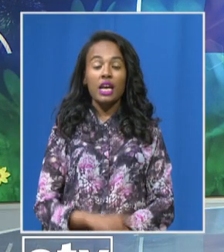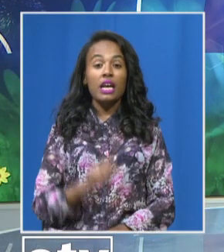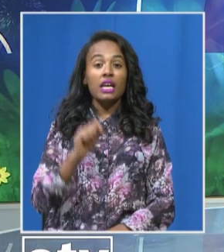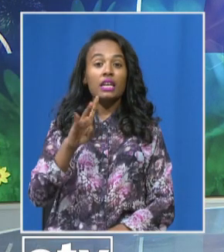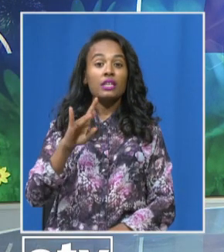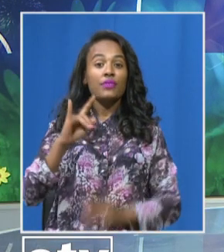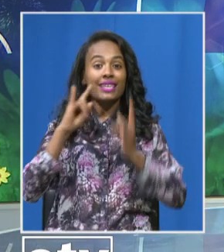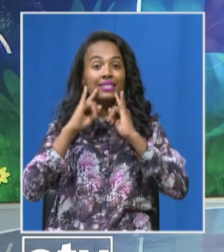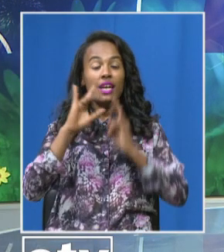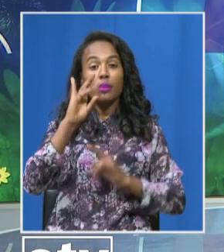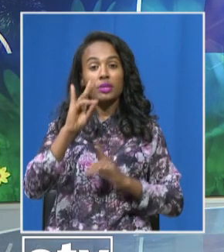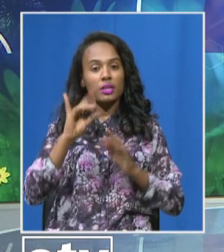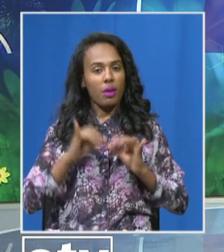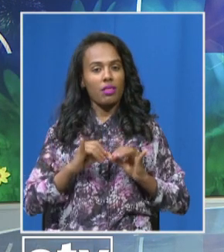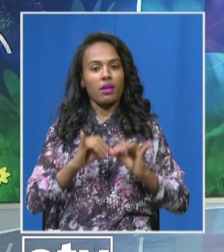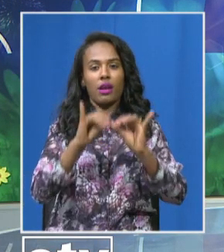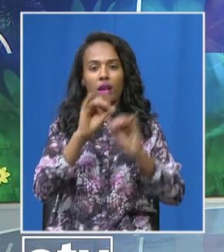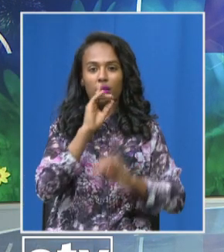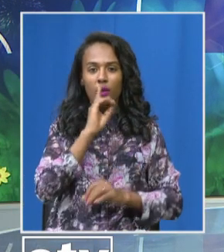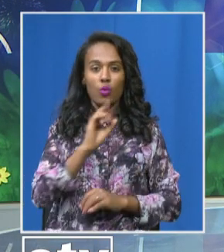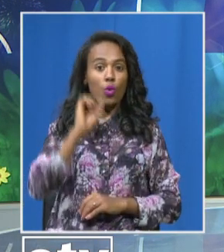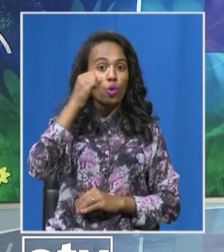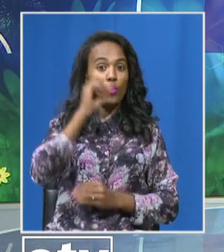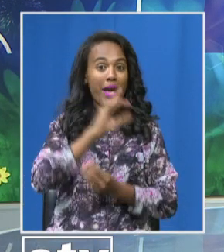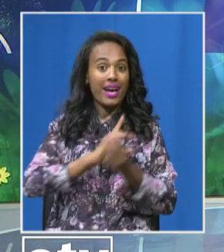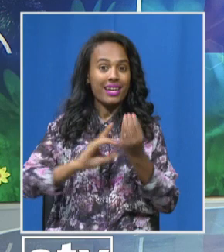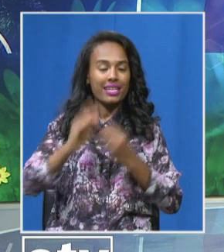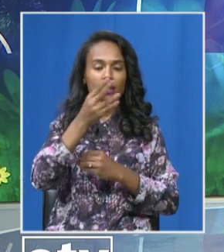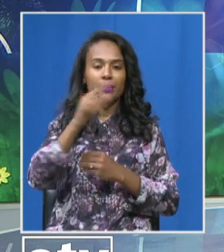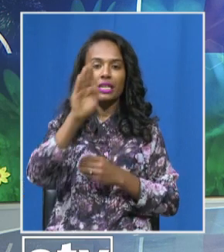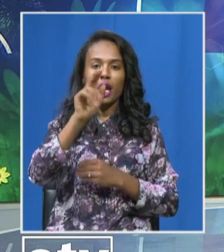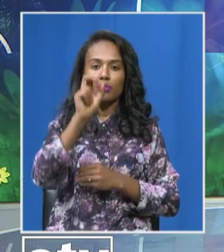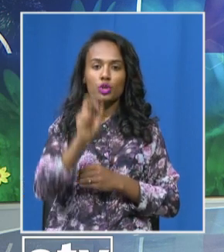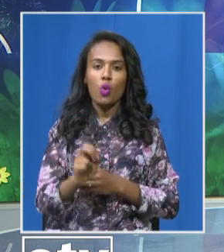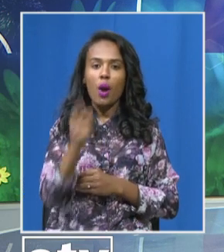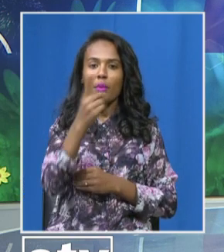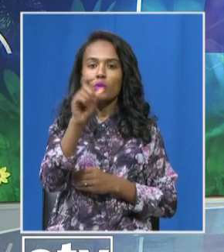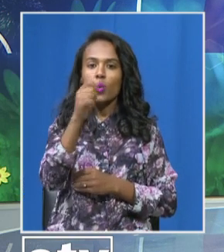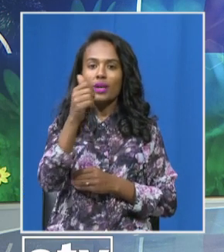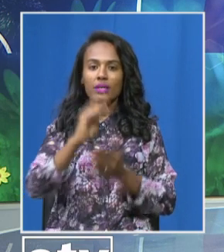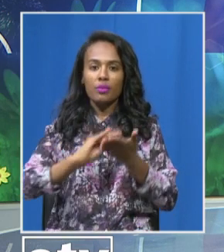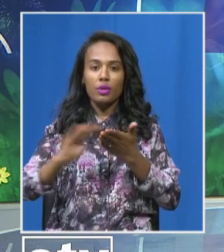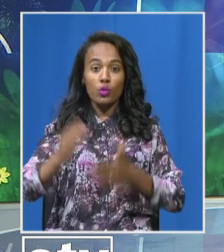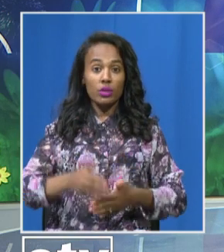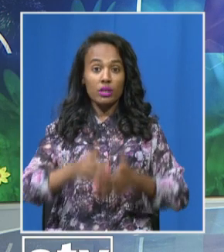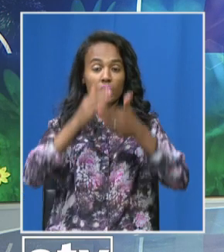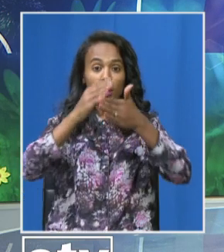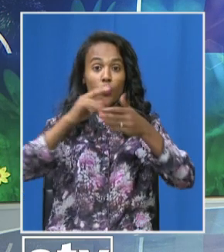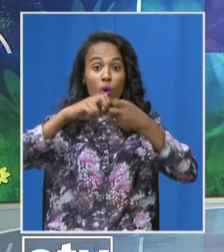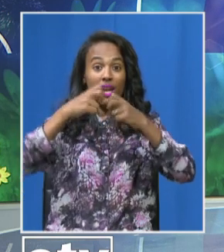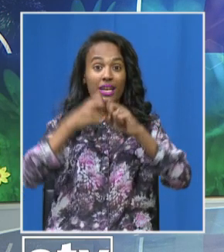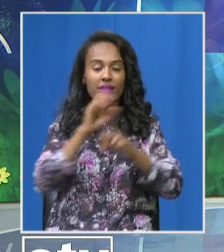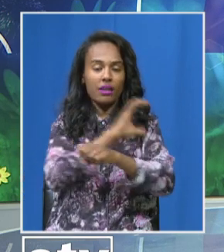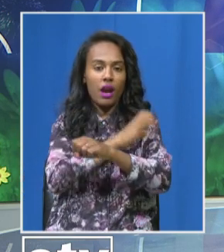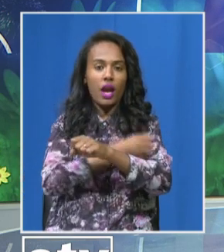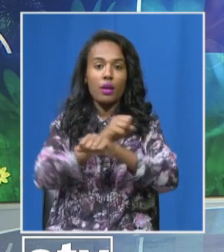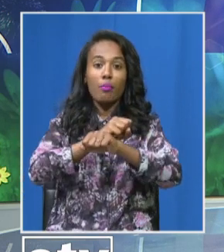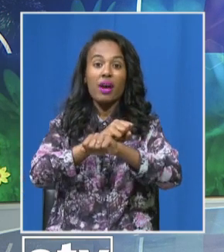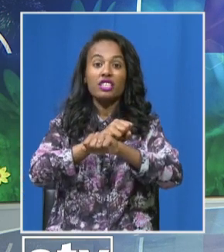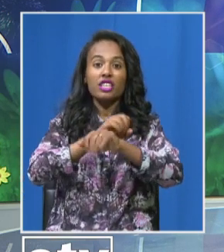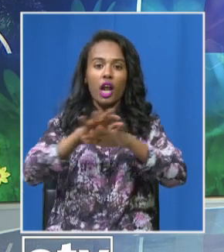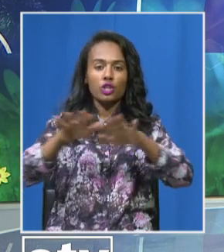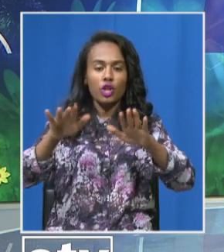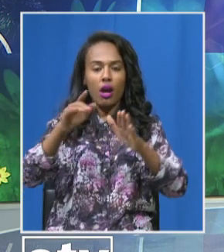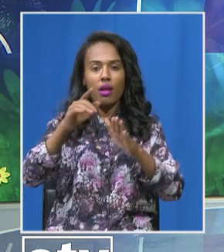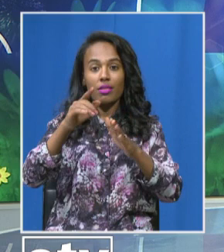ኢቲቪ ዜና 57 እንደቀጠለ ነው። በኦሮሚያ ክልል በምዕራብ ሸዋ ዞን በ110 ሚሊዮን ብር የተገነባው ንዑስ ኤሌክትሪክ ኃይል ማሰራጫ